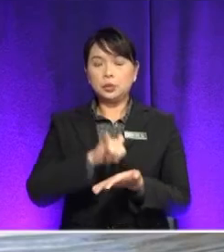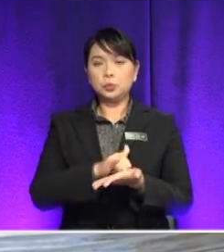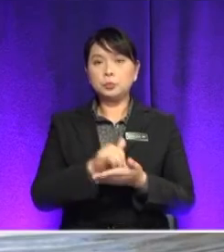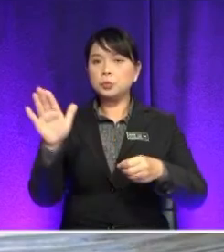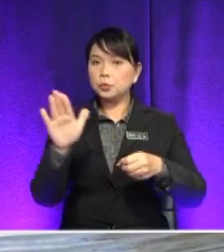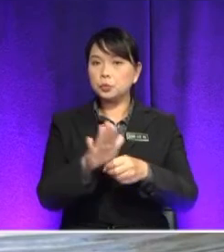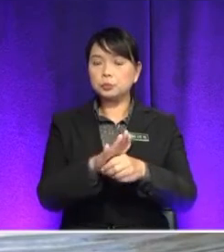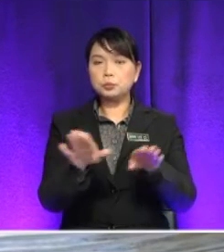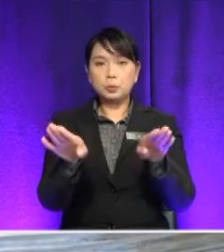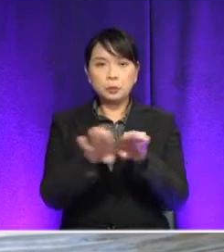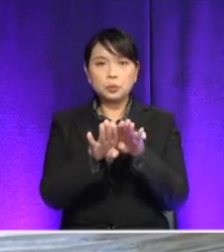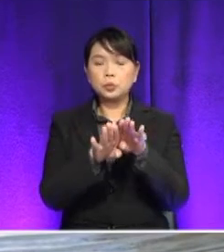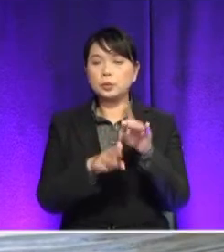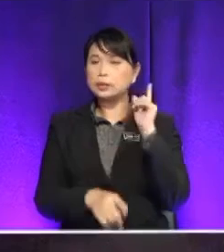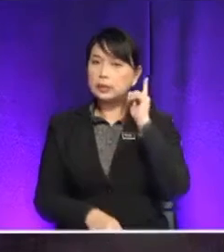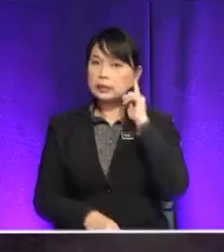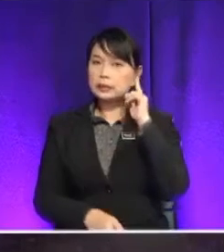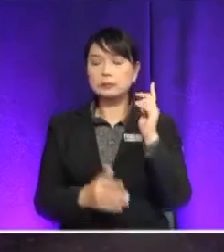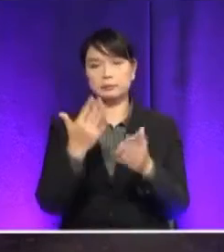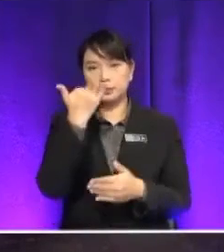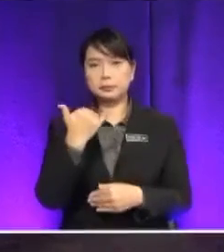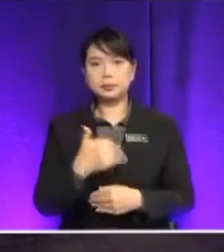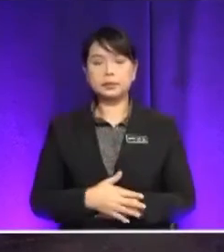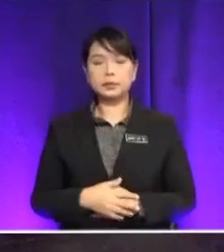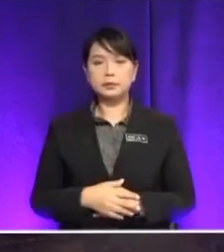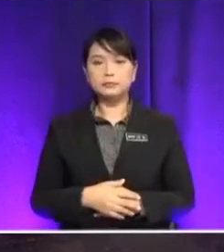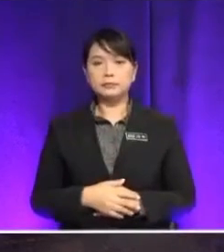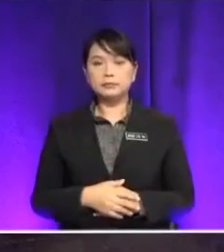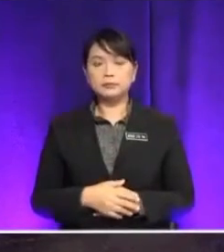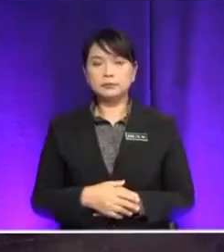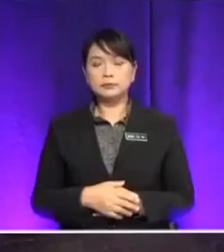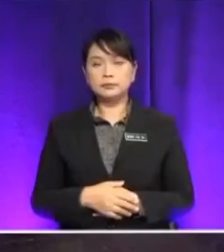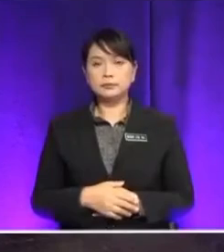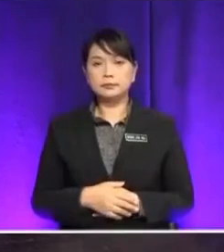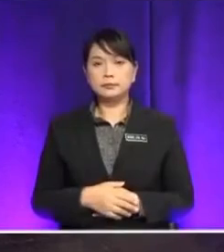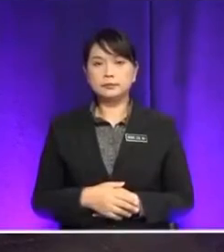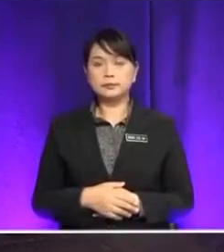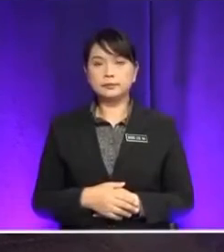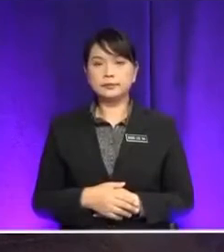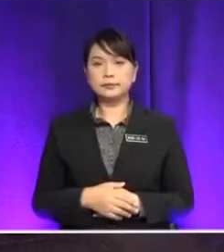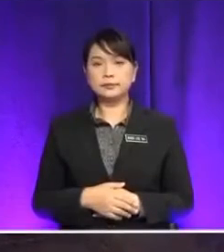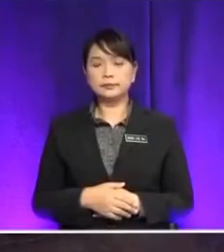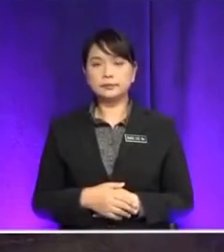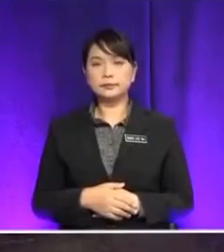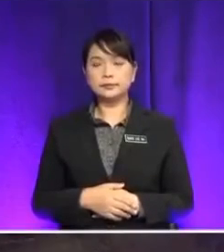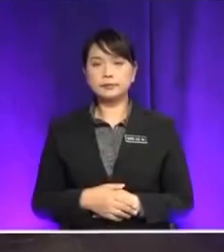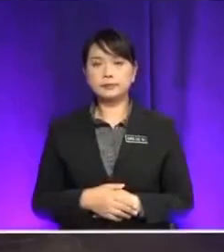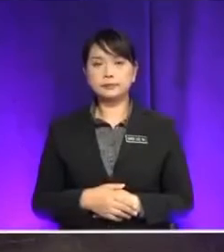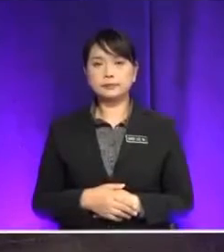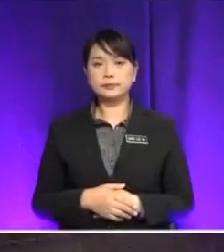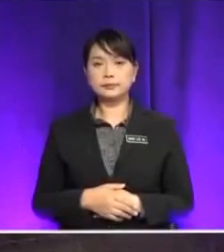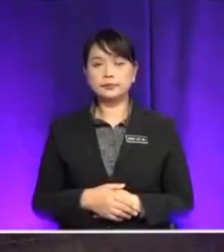Oke denaku jawaban ini saya minta Hayden ilas pakmu ke gambar cuma CKD ini boleh gak Oke